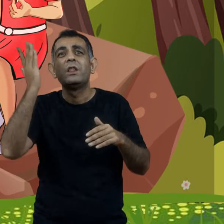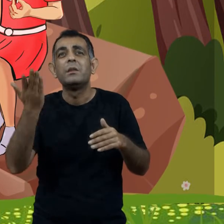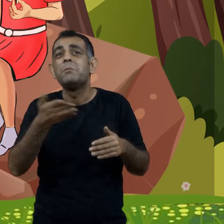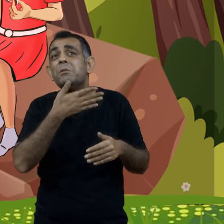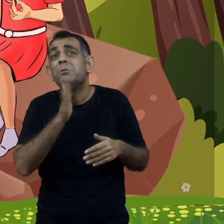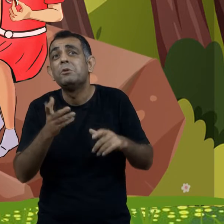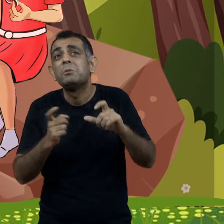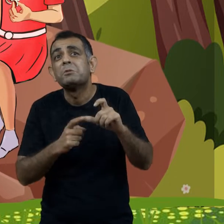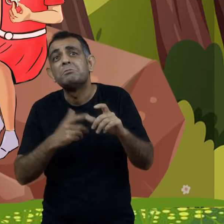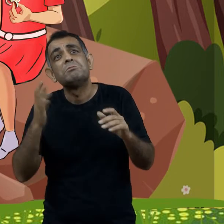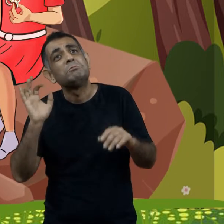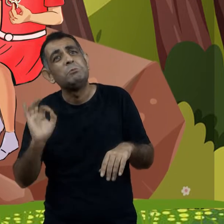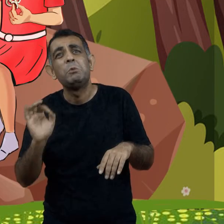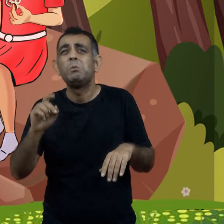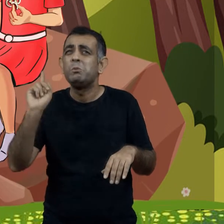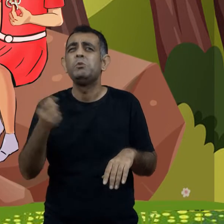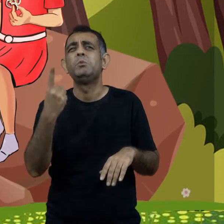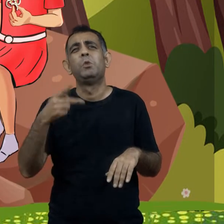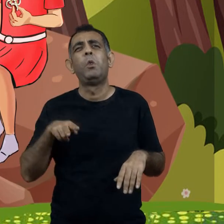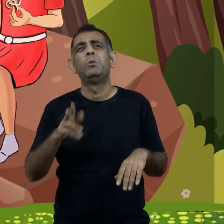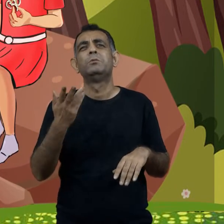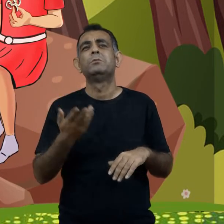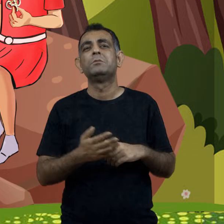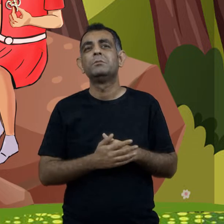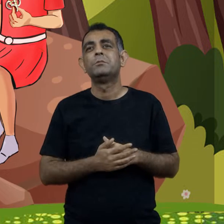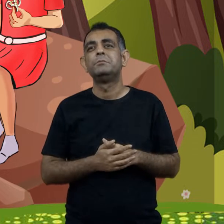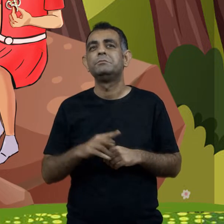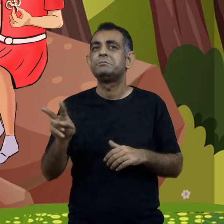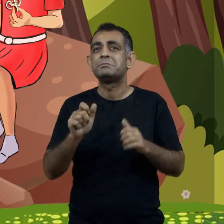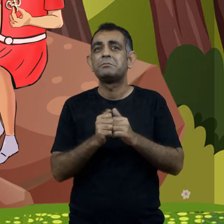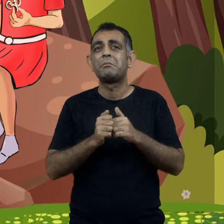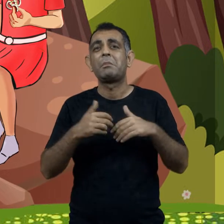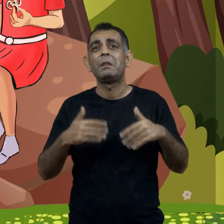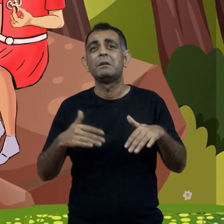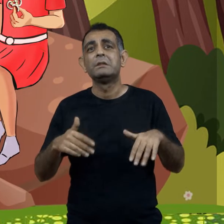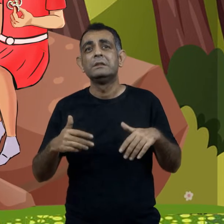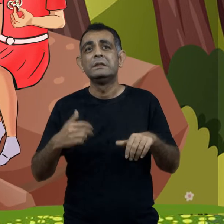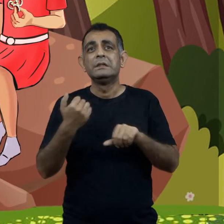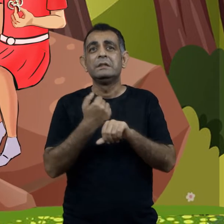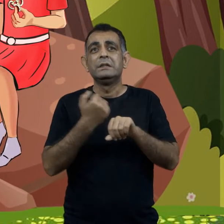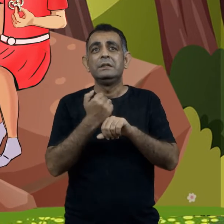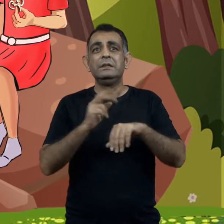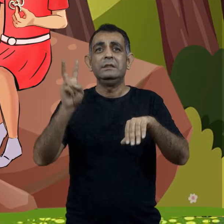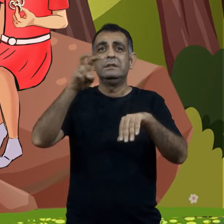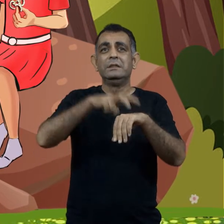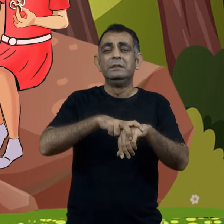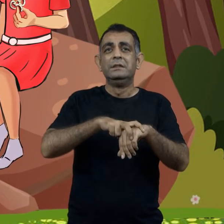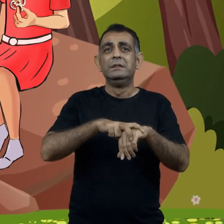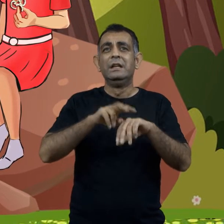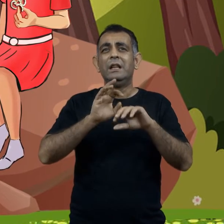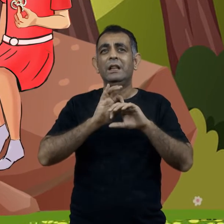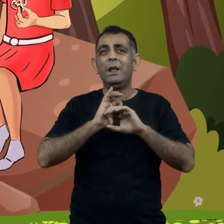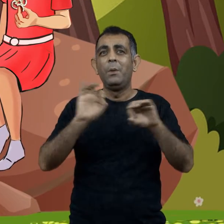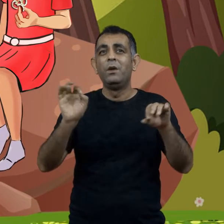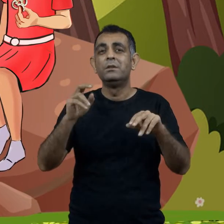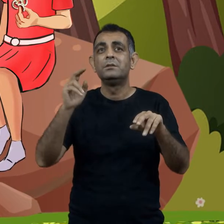gitti. Bilmiyorum Şirin. Elbet bir yolunu bulacağız. İkisi de endişe içinde bir kayanın üzerine